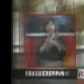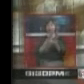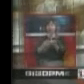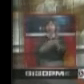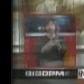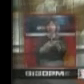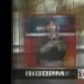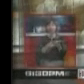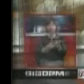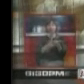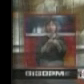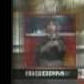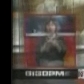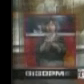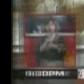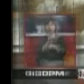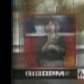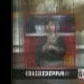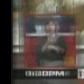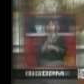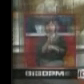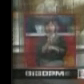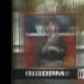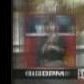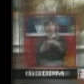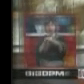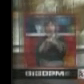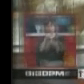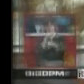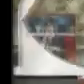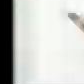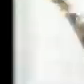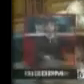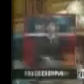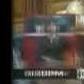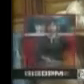ang extension ng termino. Mean Los Baños, ikwento mo.